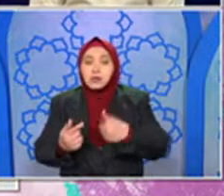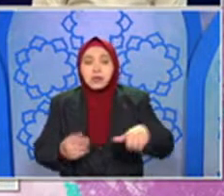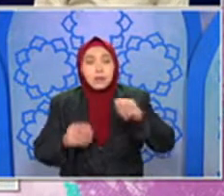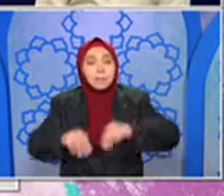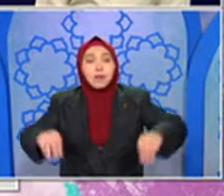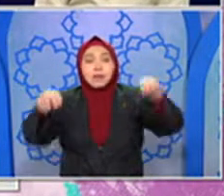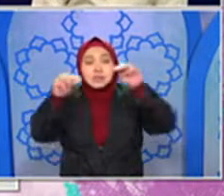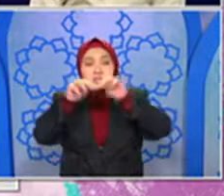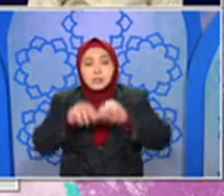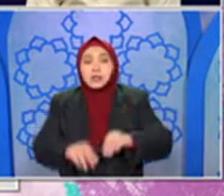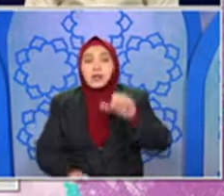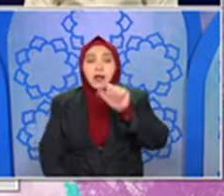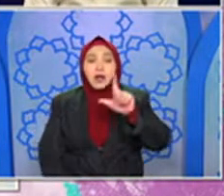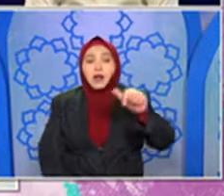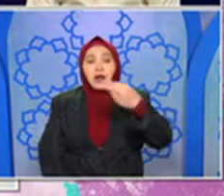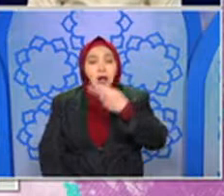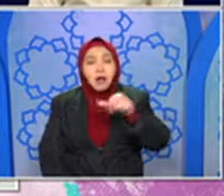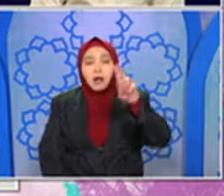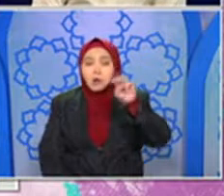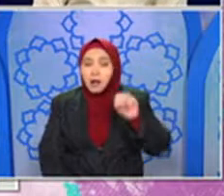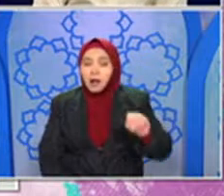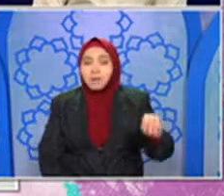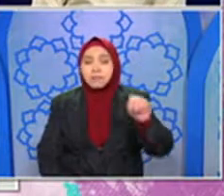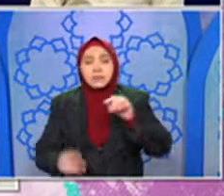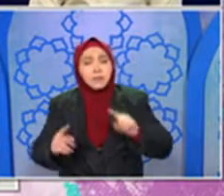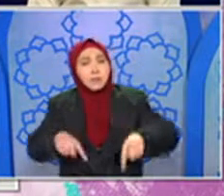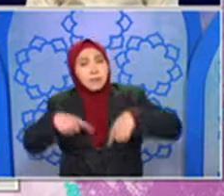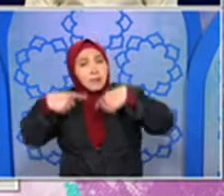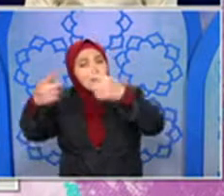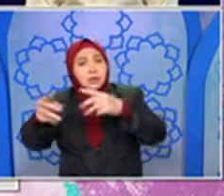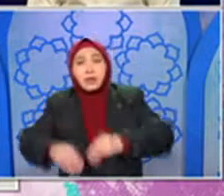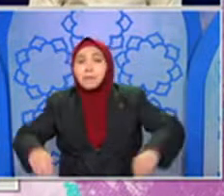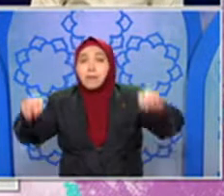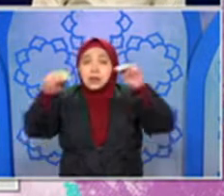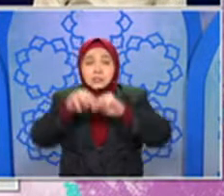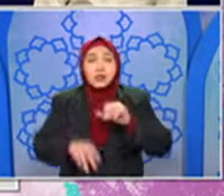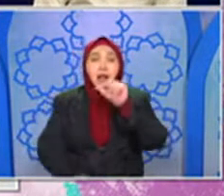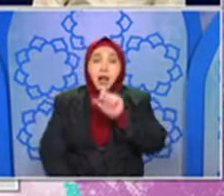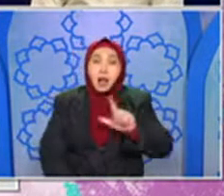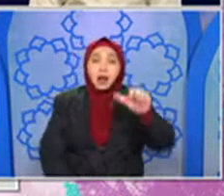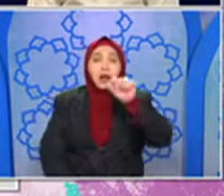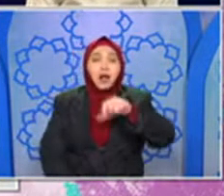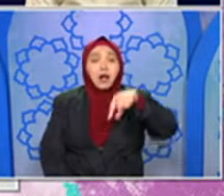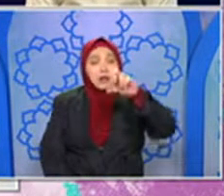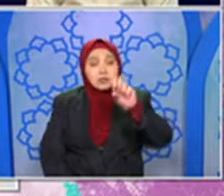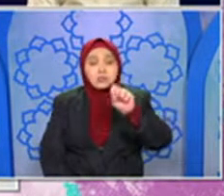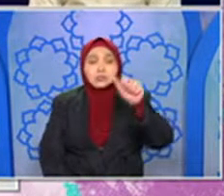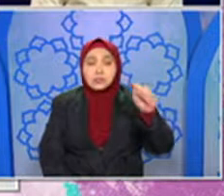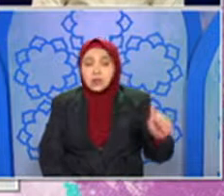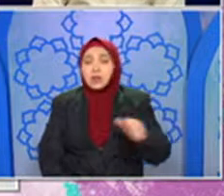minal masjidil haram ilal masjidil aqsa